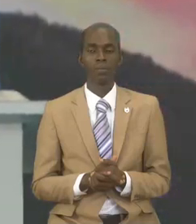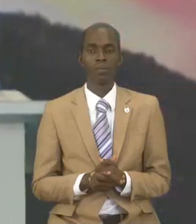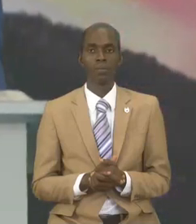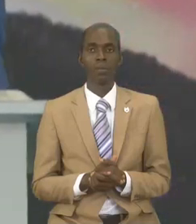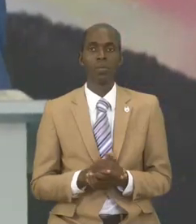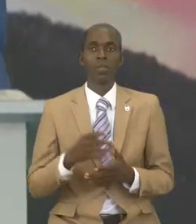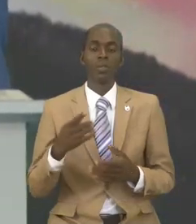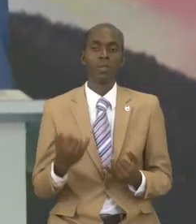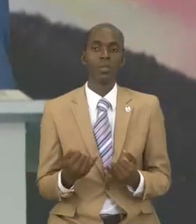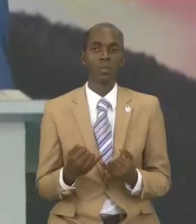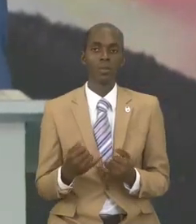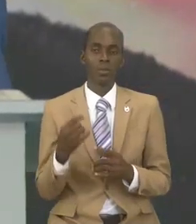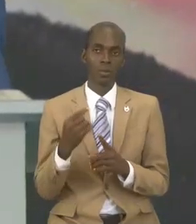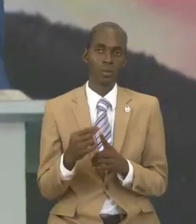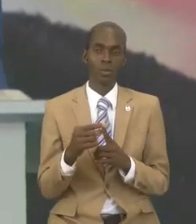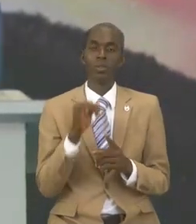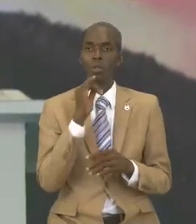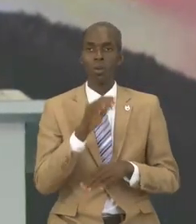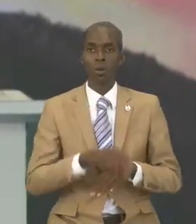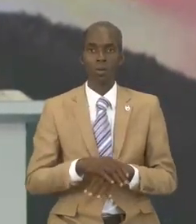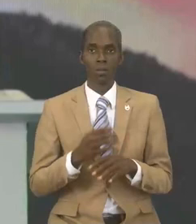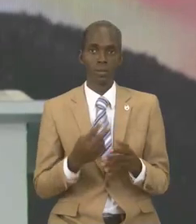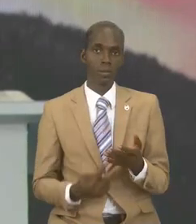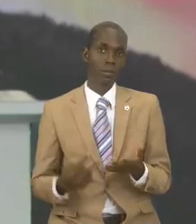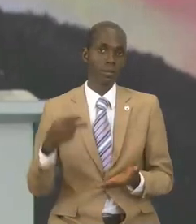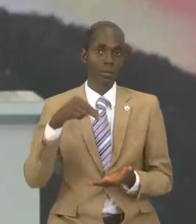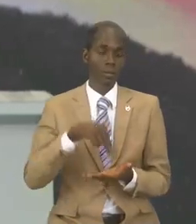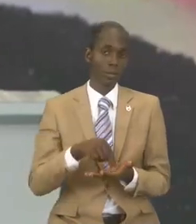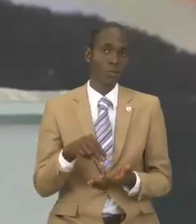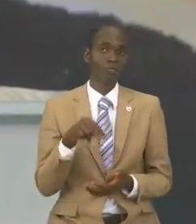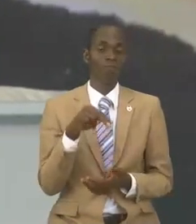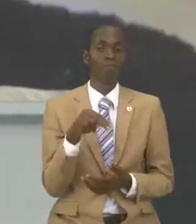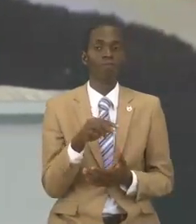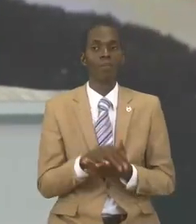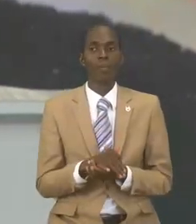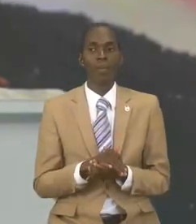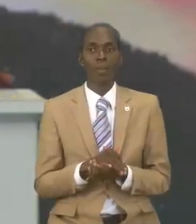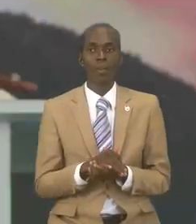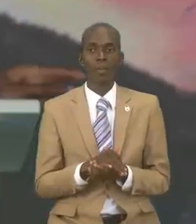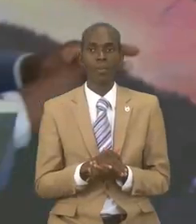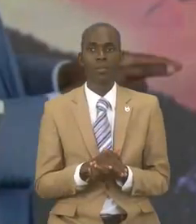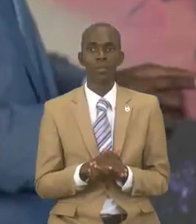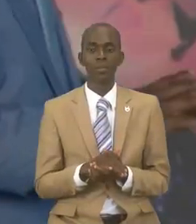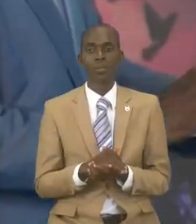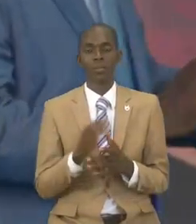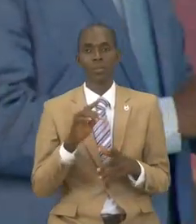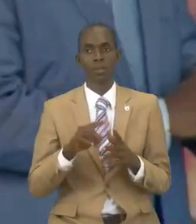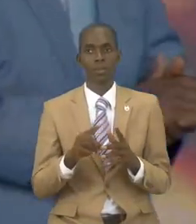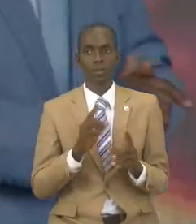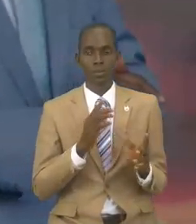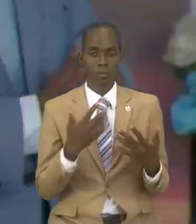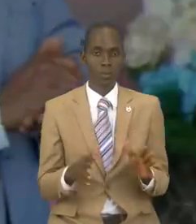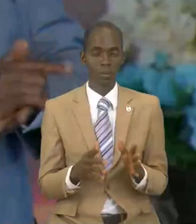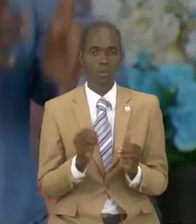au message sur la résurrection. Nous avons déjà traité de